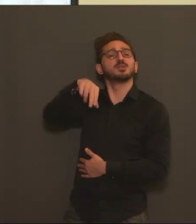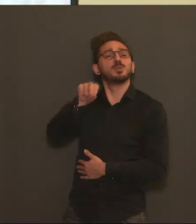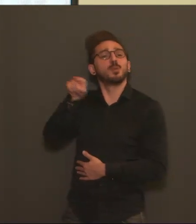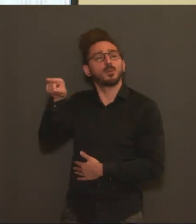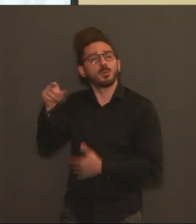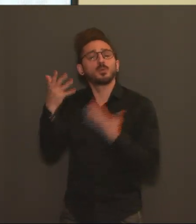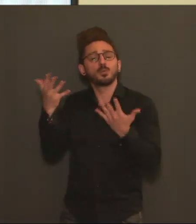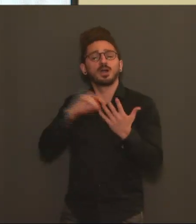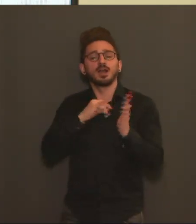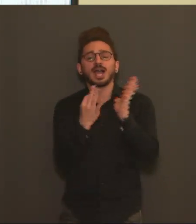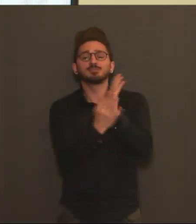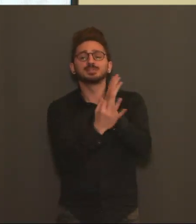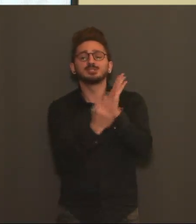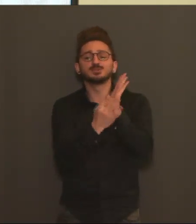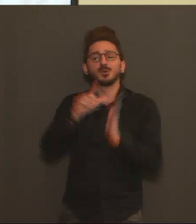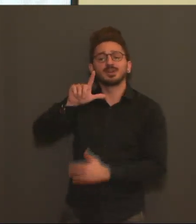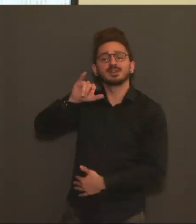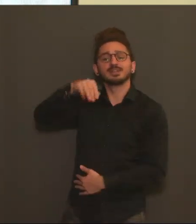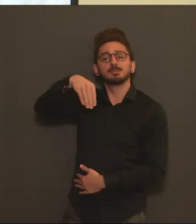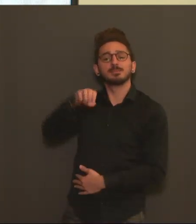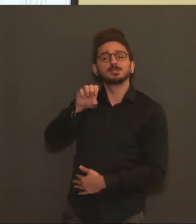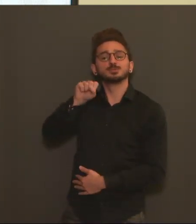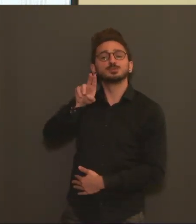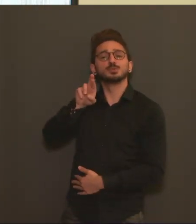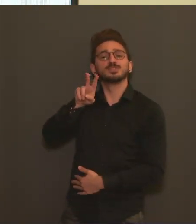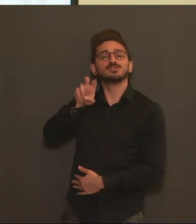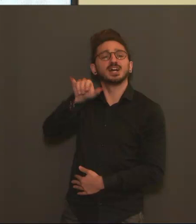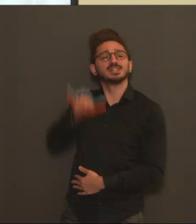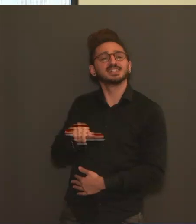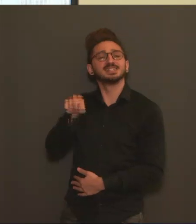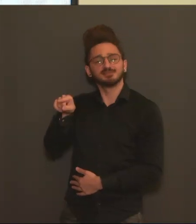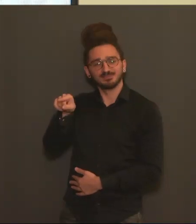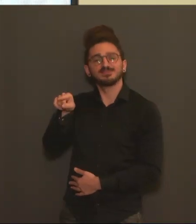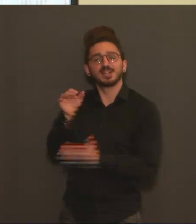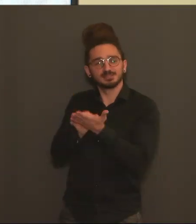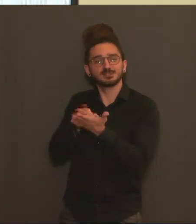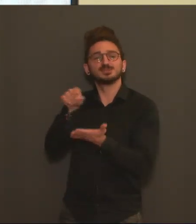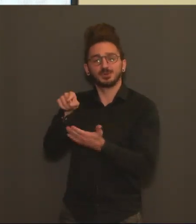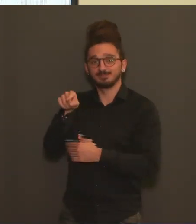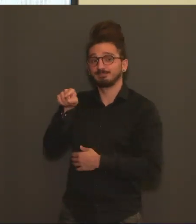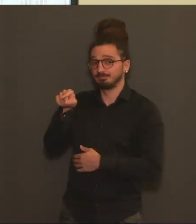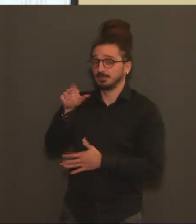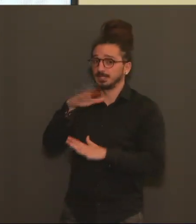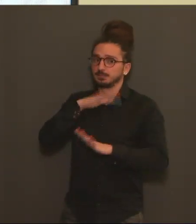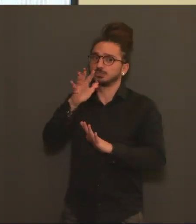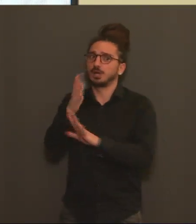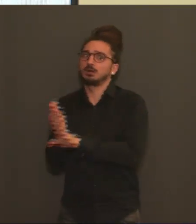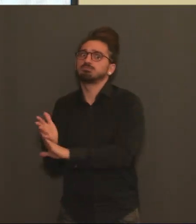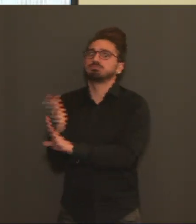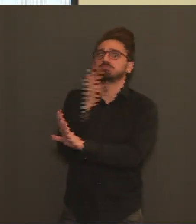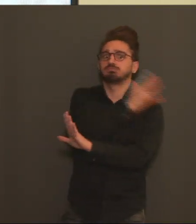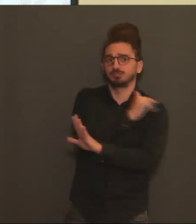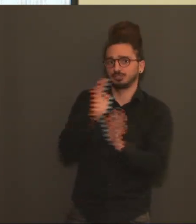Ciensano, il est bon de savoir que de longue date, une planification avait été faite de renouvellement du site